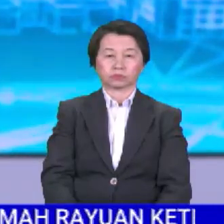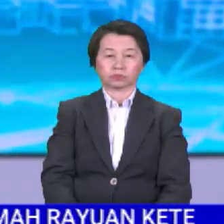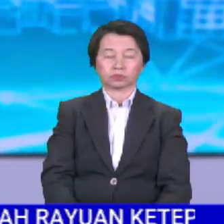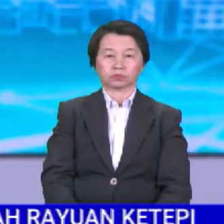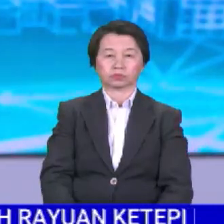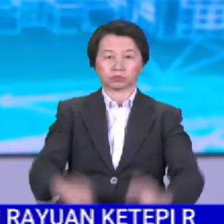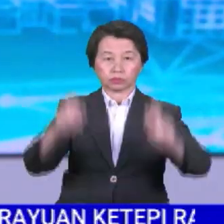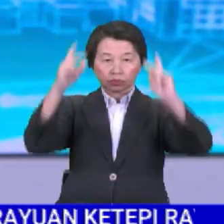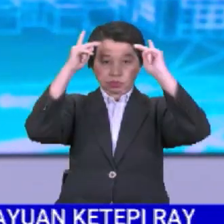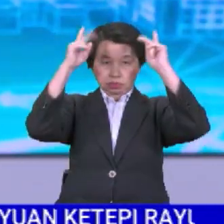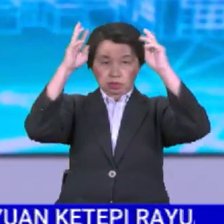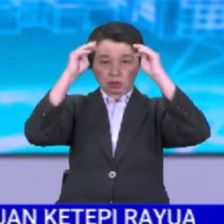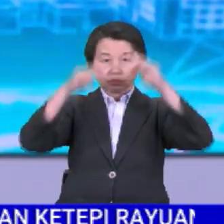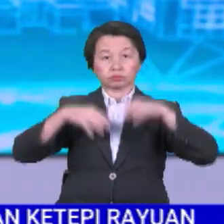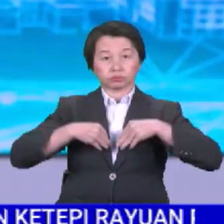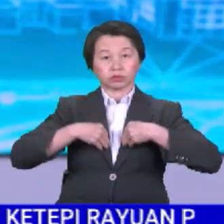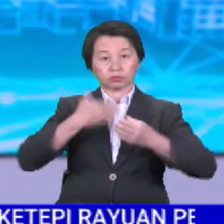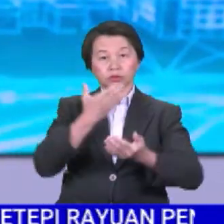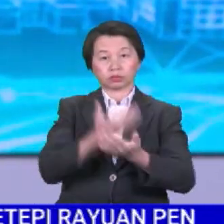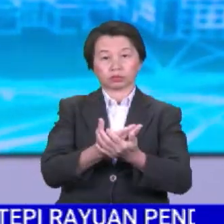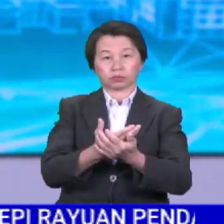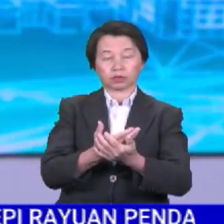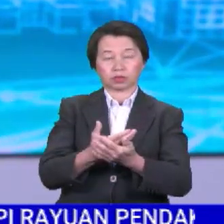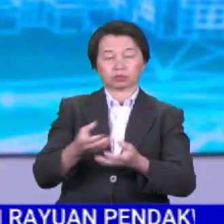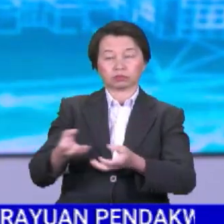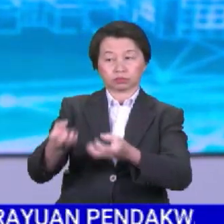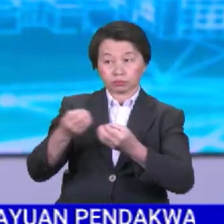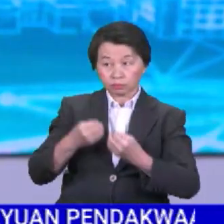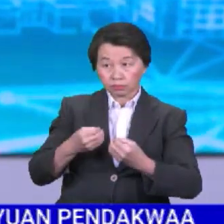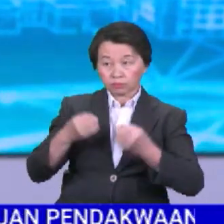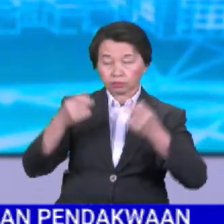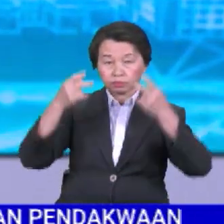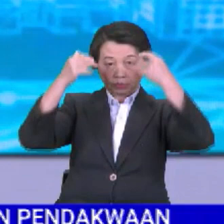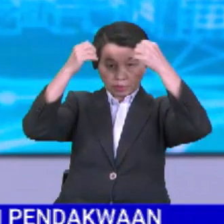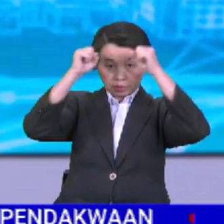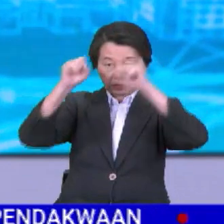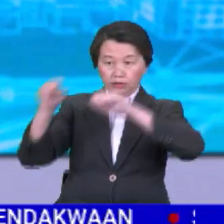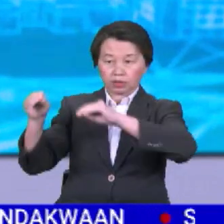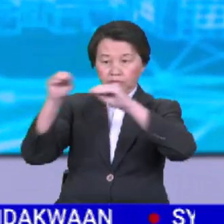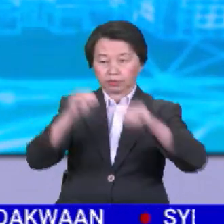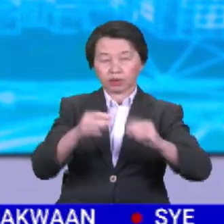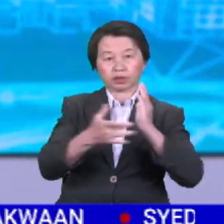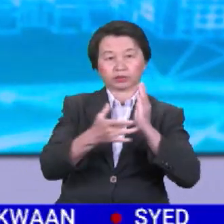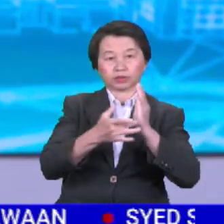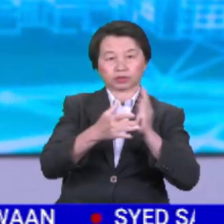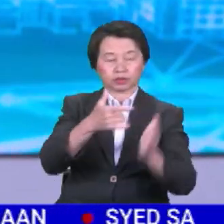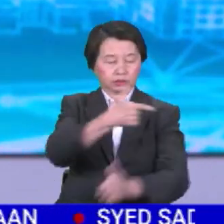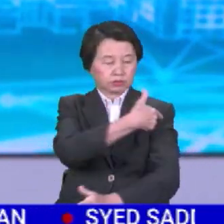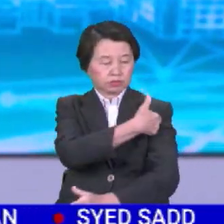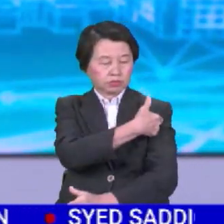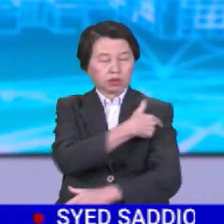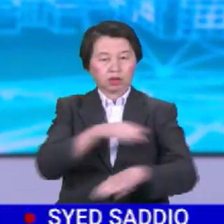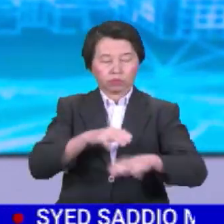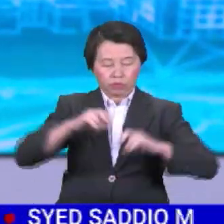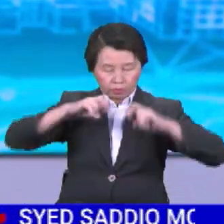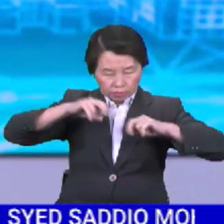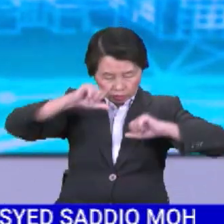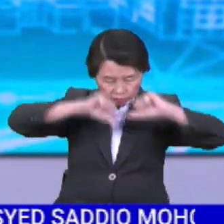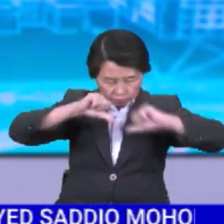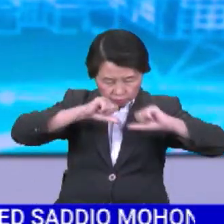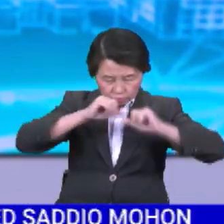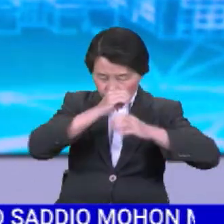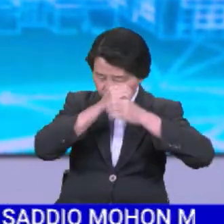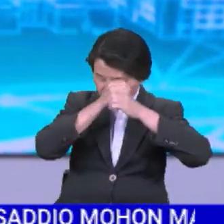Sementara itu, Perdana Menteri menyambut baik tawaran Presiden Erdogan untuk memindahkan teknologi vaksin dan menjalankan kajian